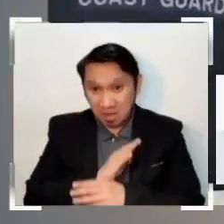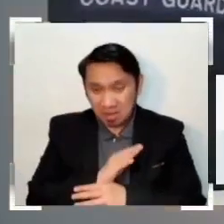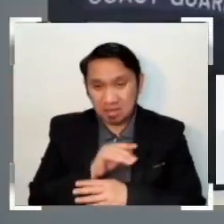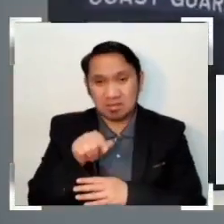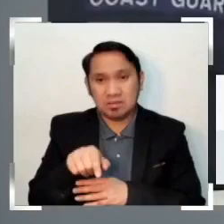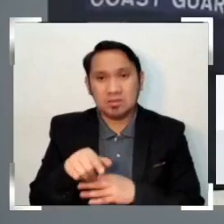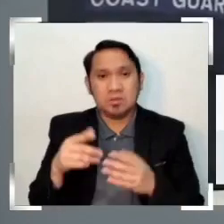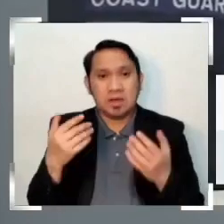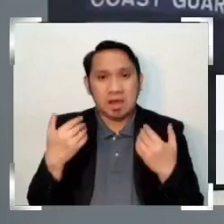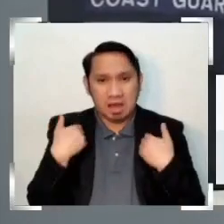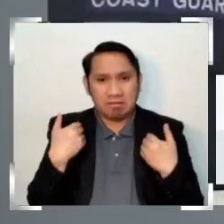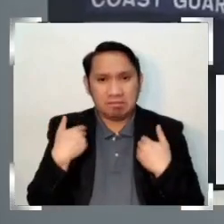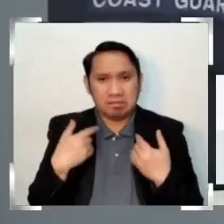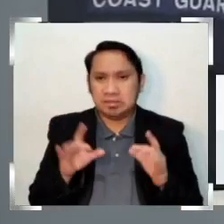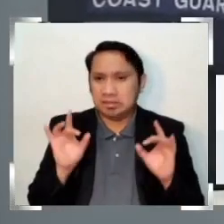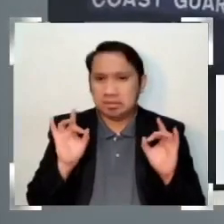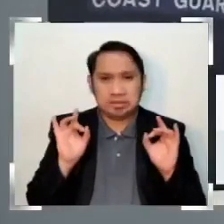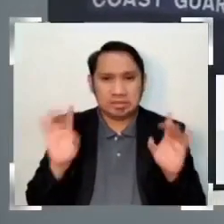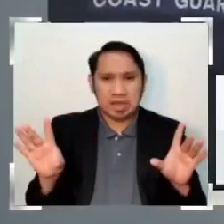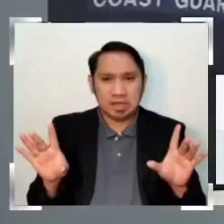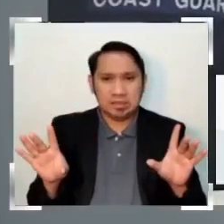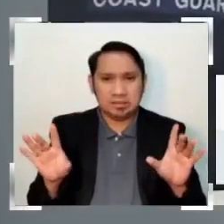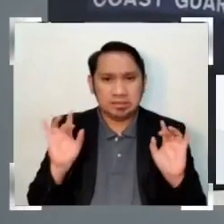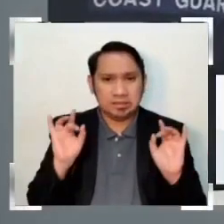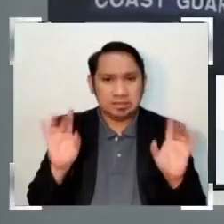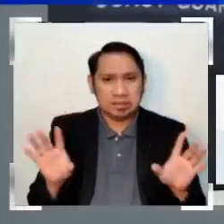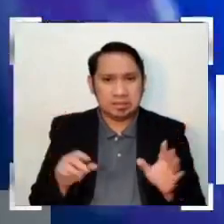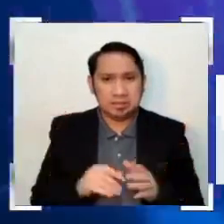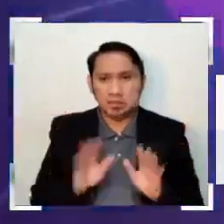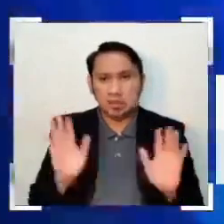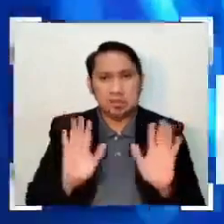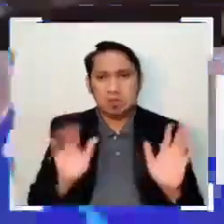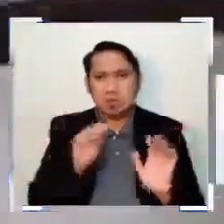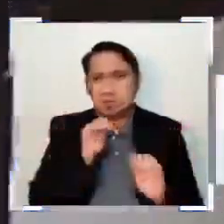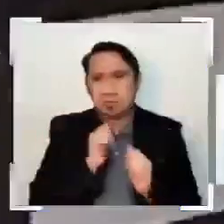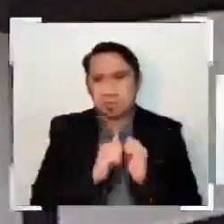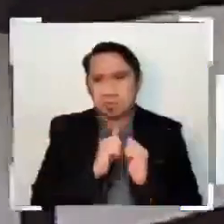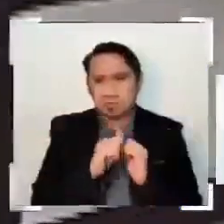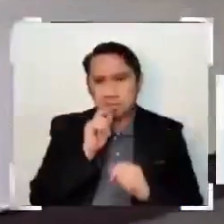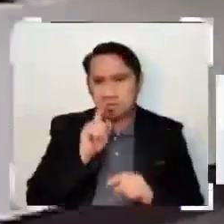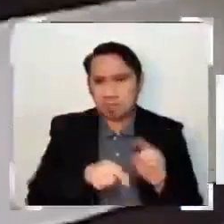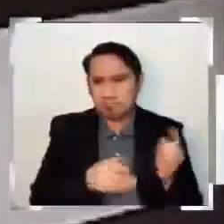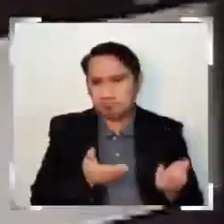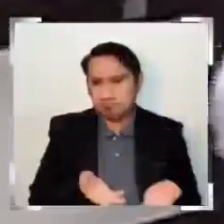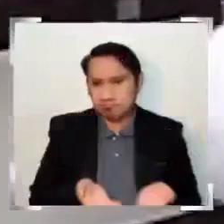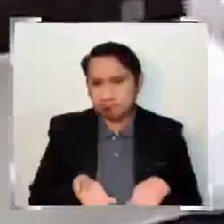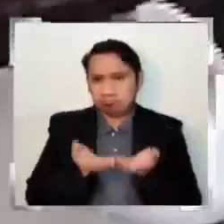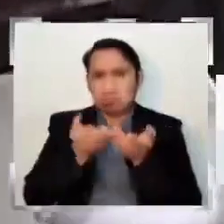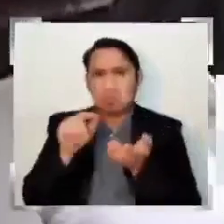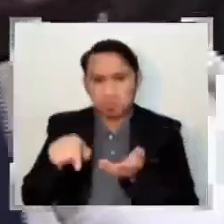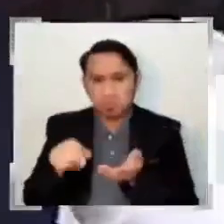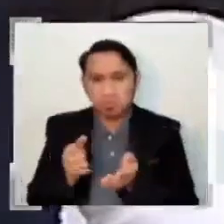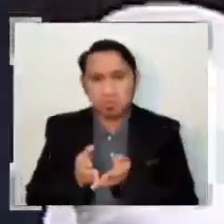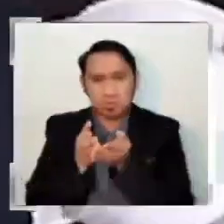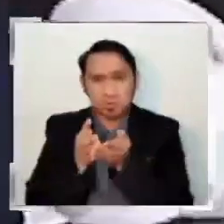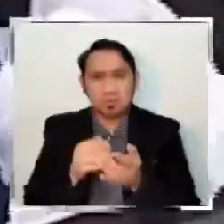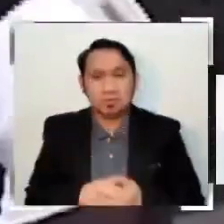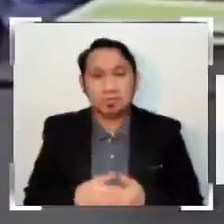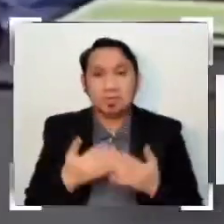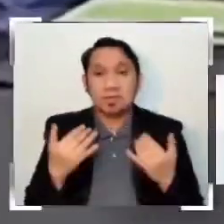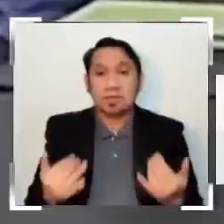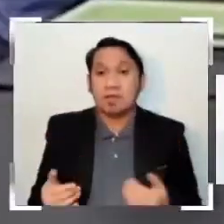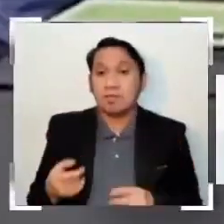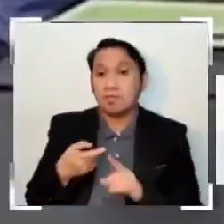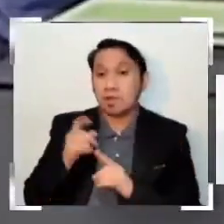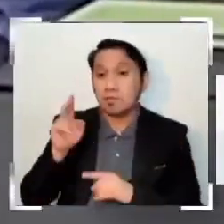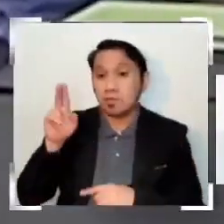to all. So that option is out of the picture. Dumating na rin kanina ang mga tauhan ng US Coast Guard sa